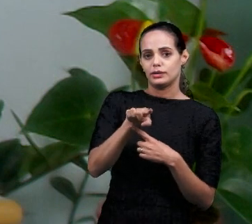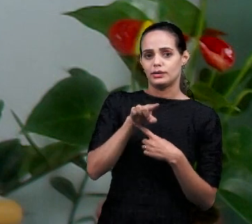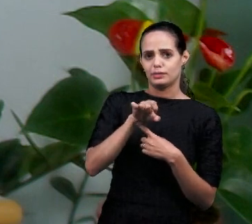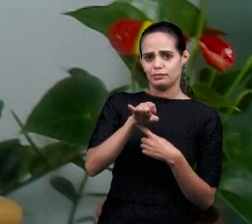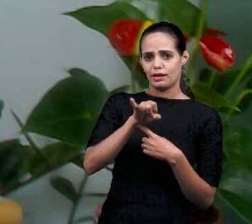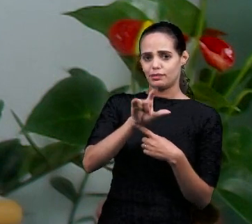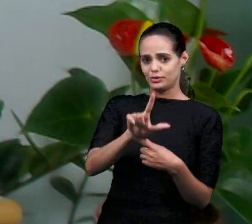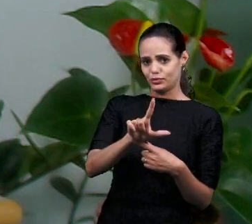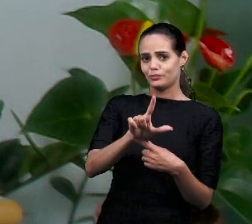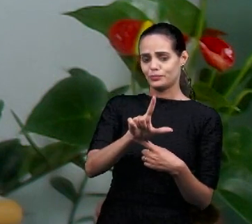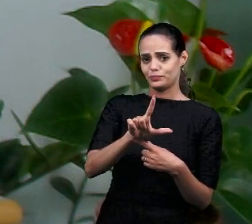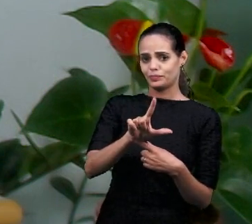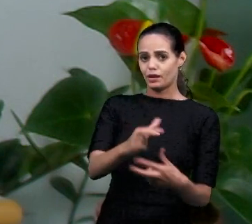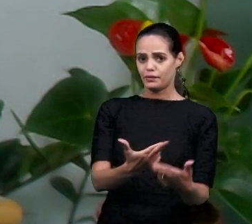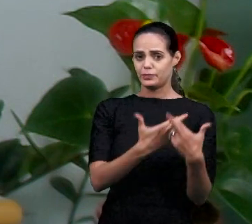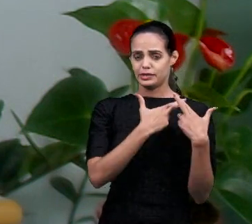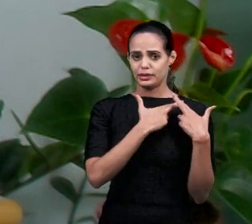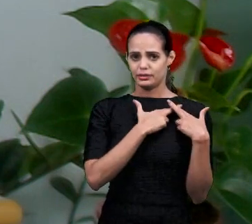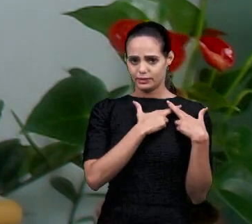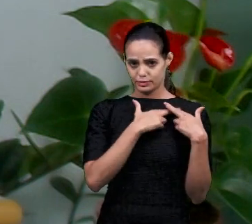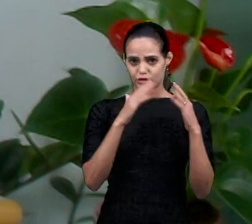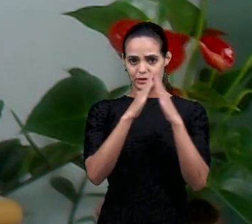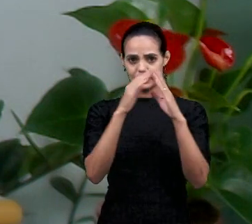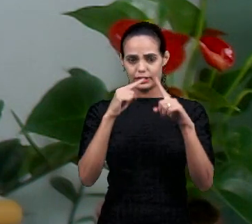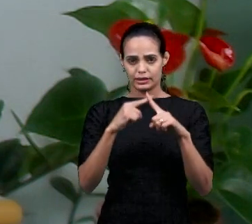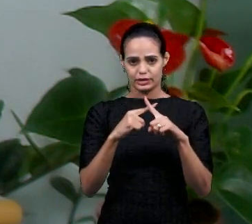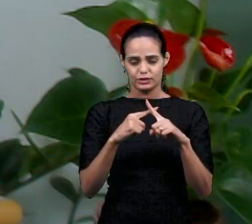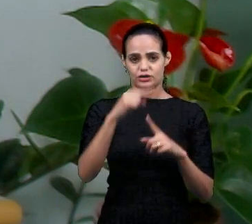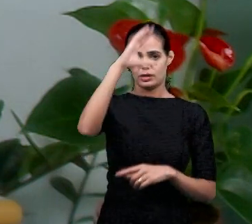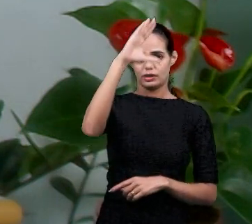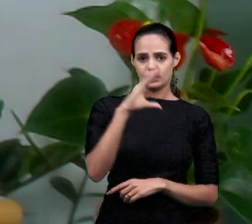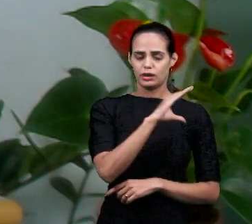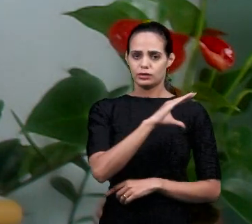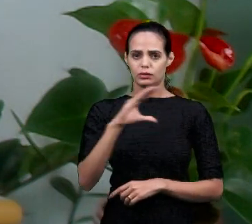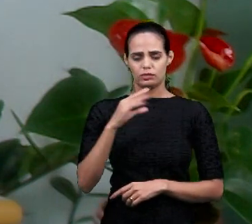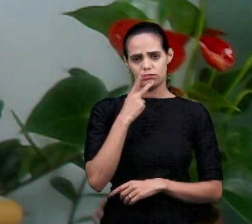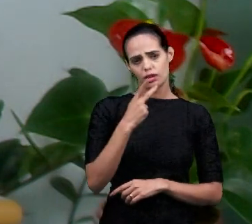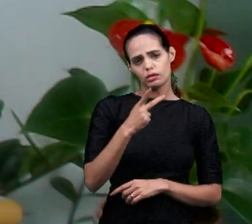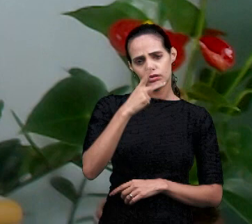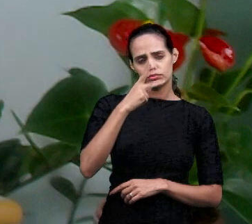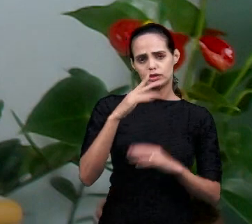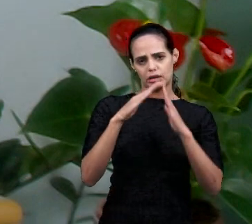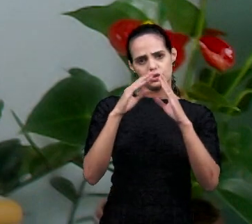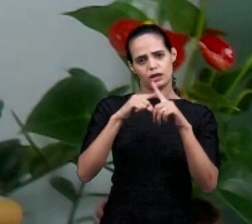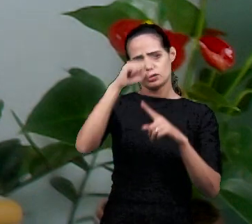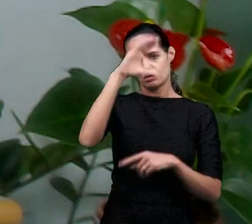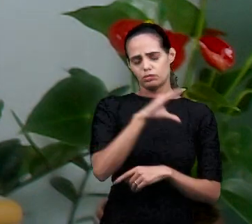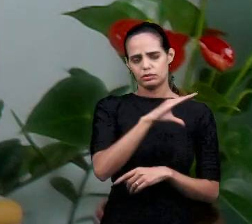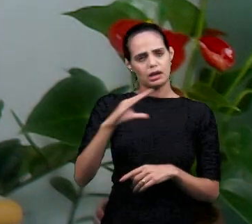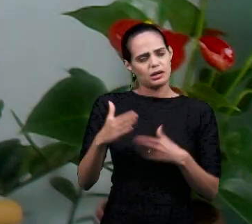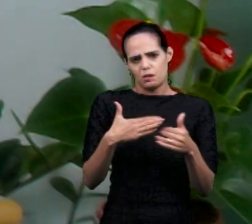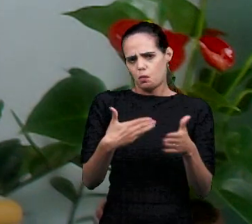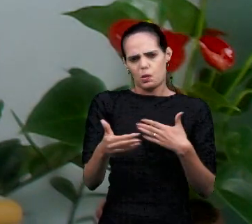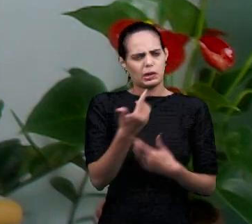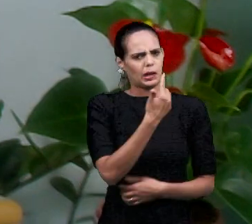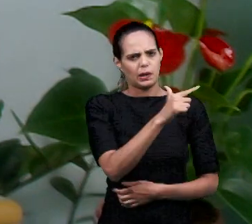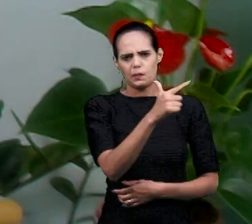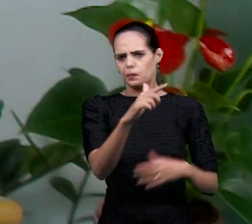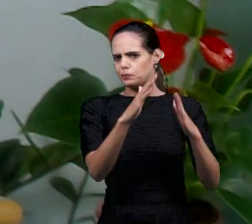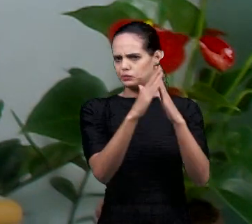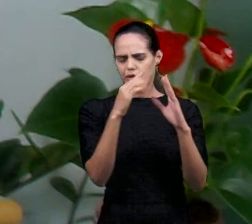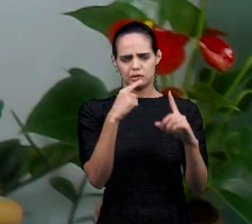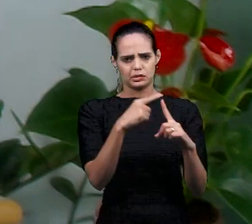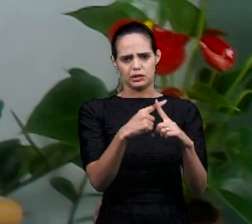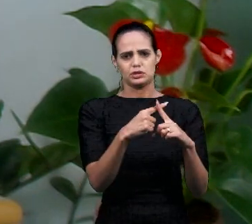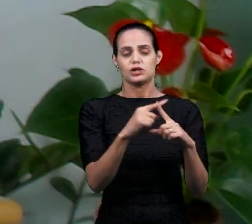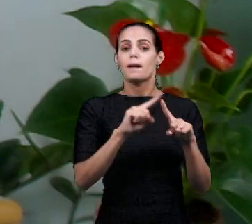Tetzel, qui était le représentant de l'Église catholique à l'époque, nous parlons de l'Église catholique ici, mais ça aurait pu être n'importe quelle Église, mais